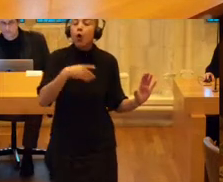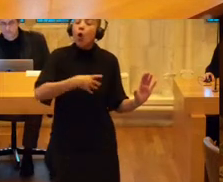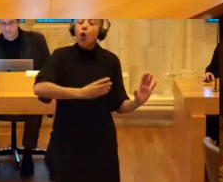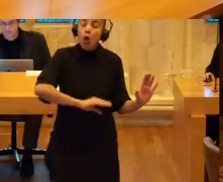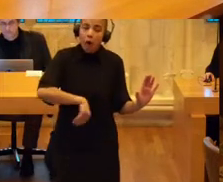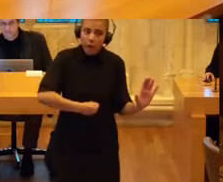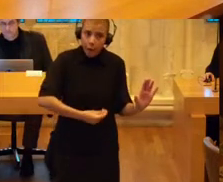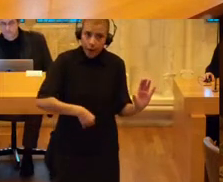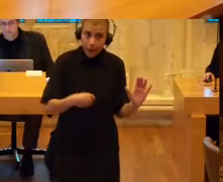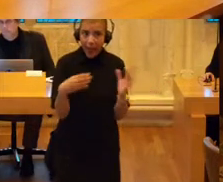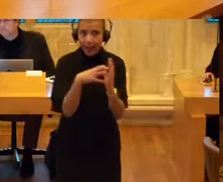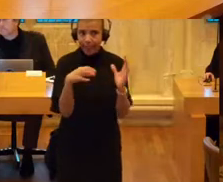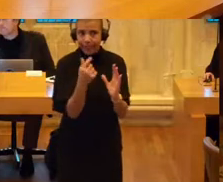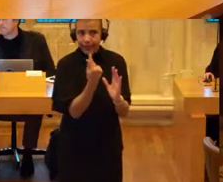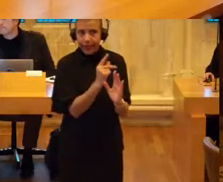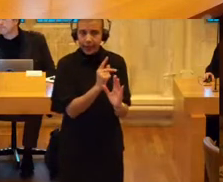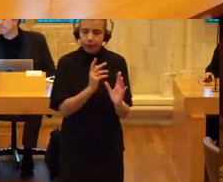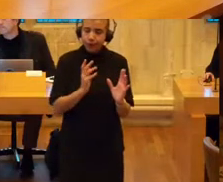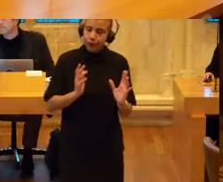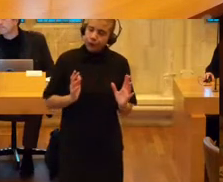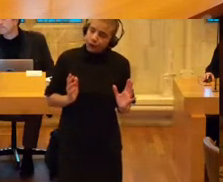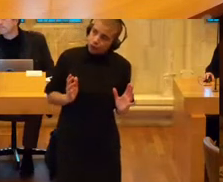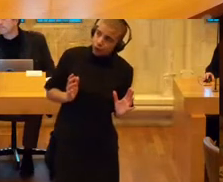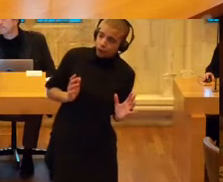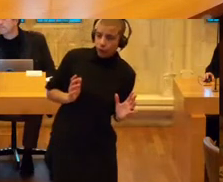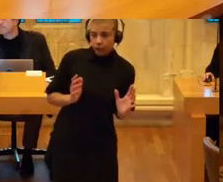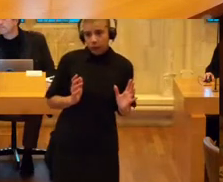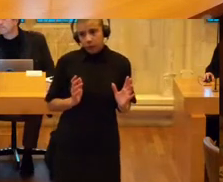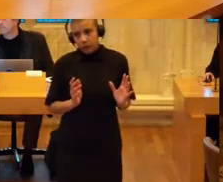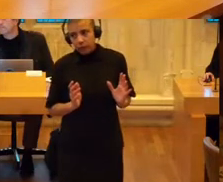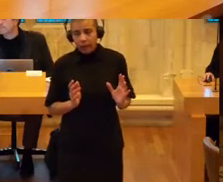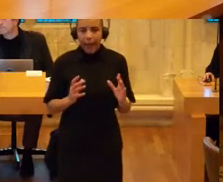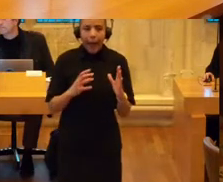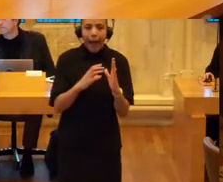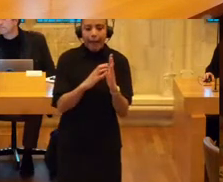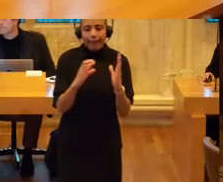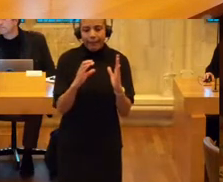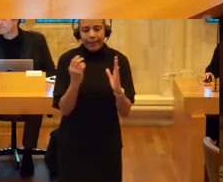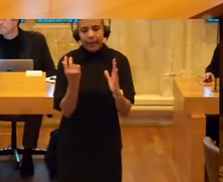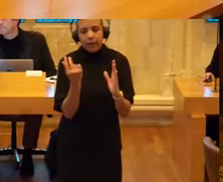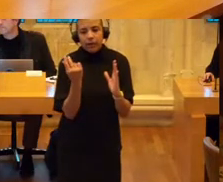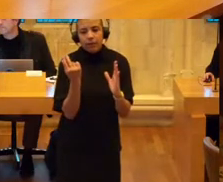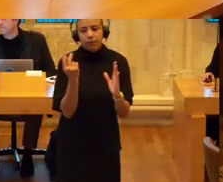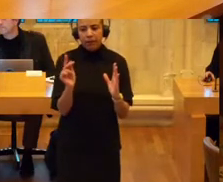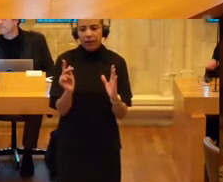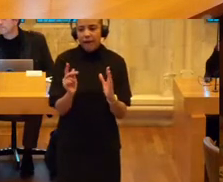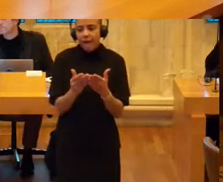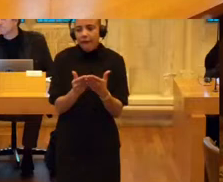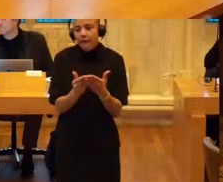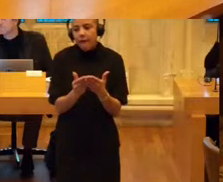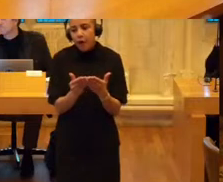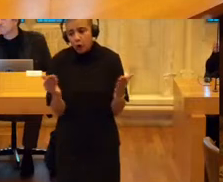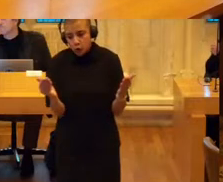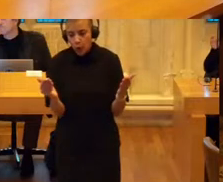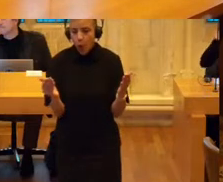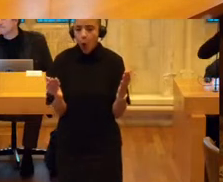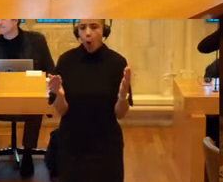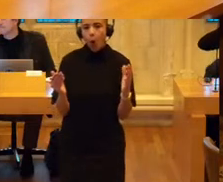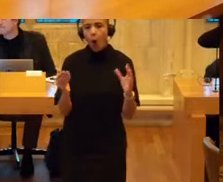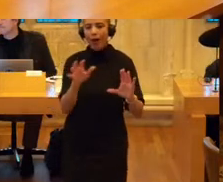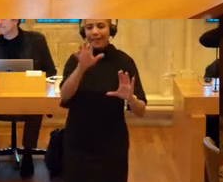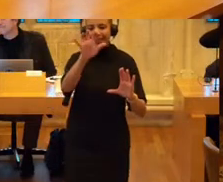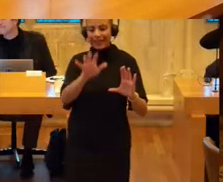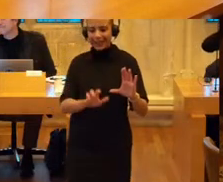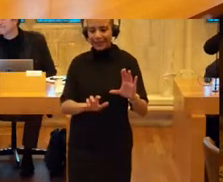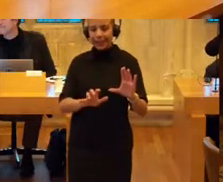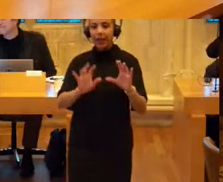je trouve que le démarrage, l'entame de votre article est un peu irrespectueux vis-à-vis du maire, dans